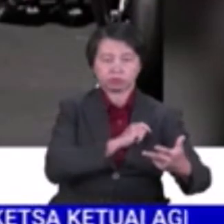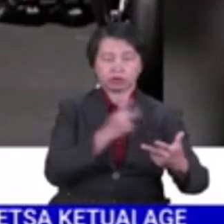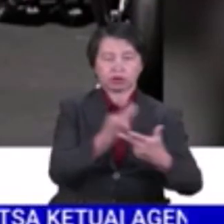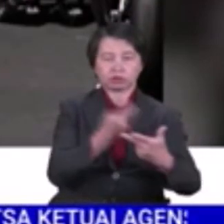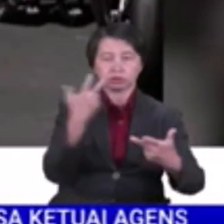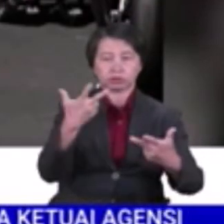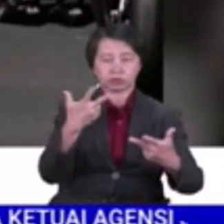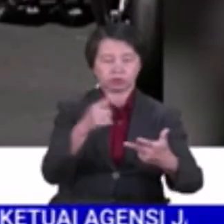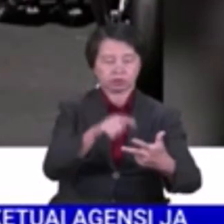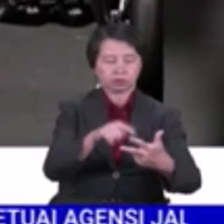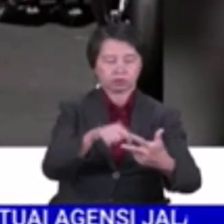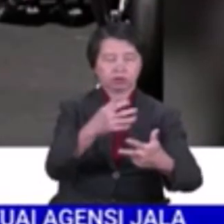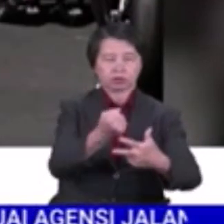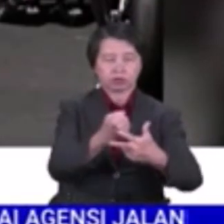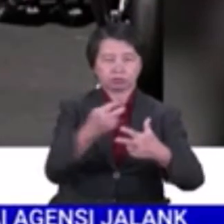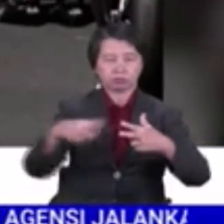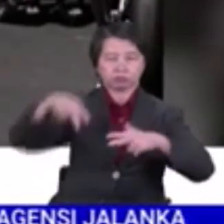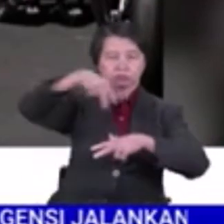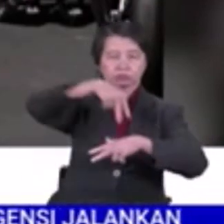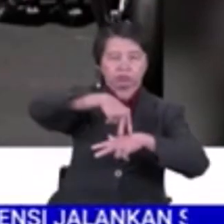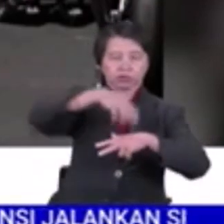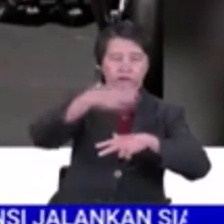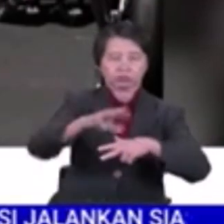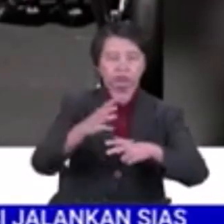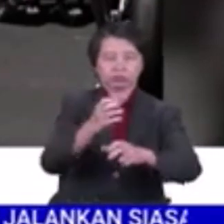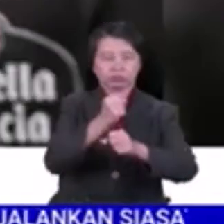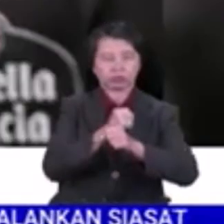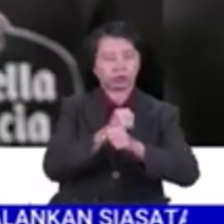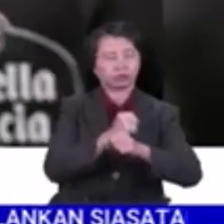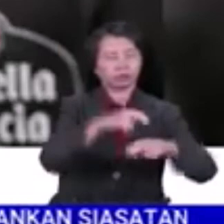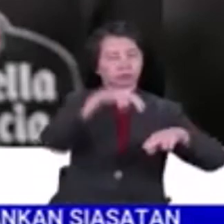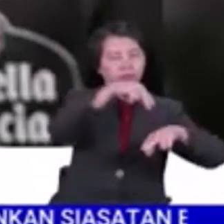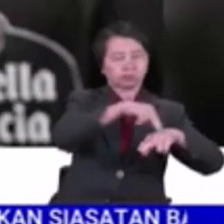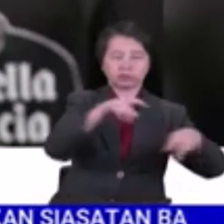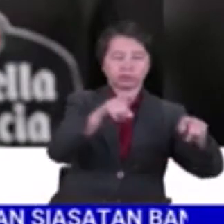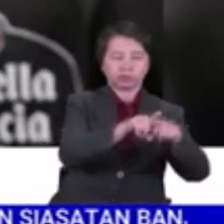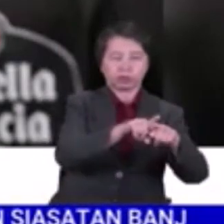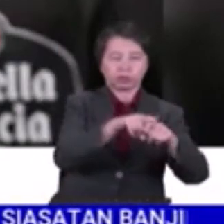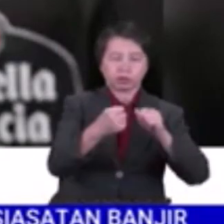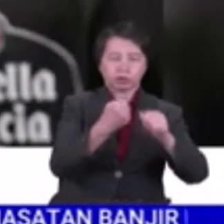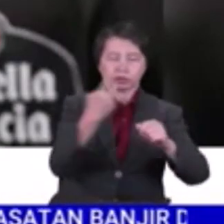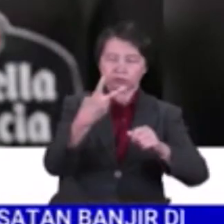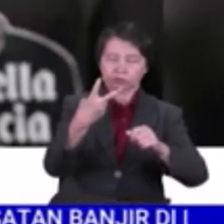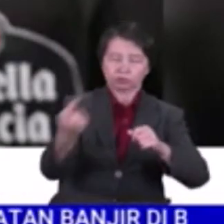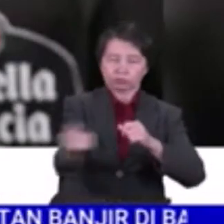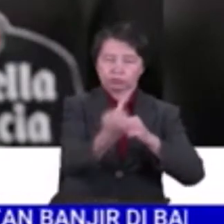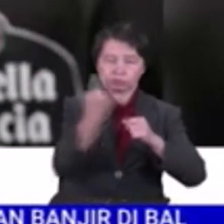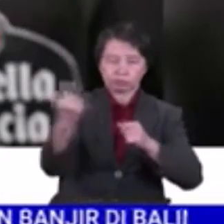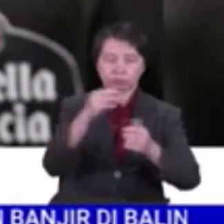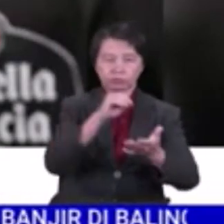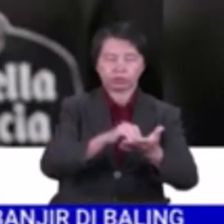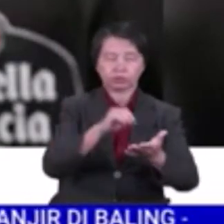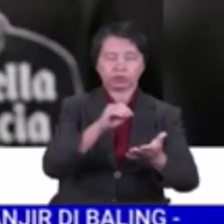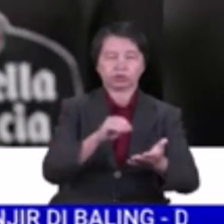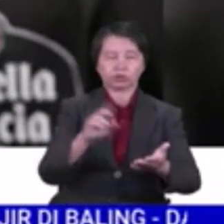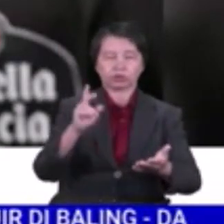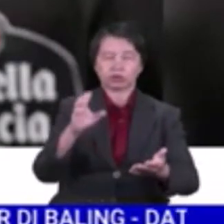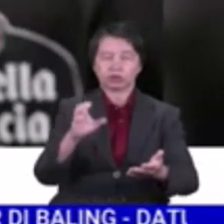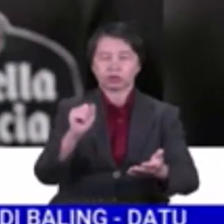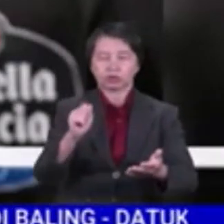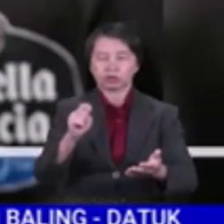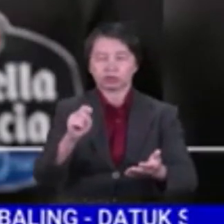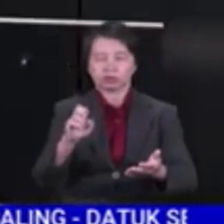ketiga damai meraih podium kedua selepas turun meraih kedudukan sama pada dua belum mandi l kata link-nya bulan